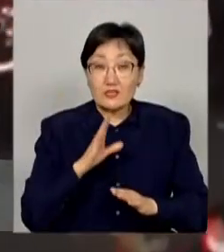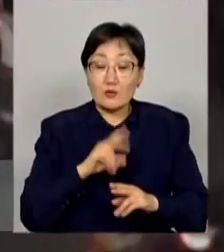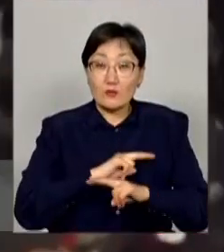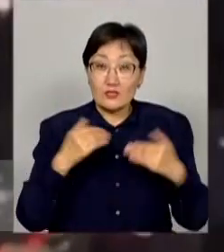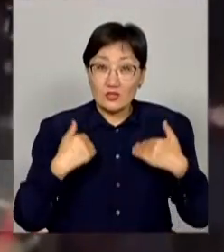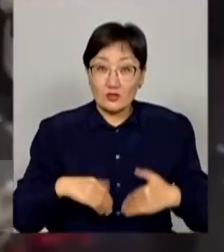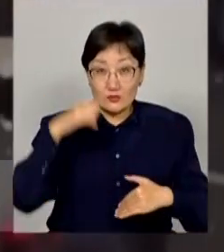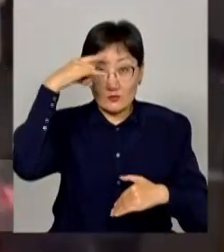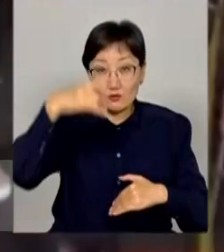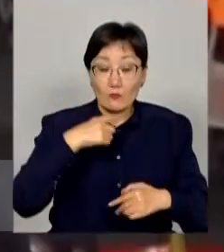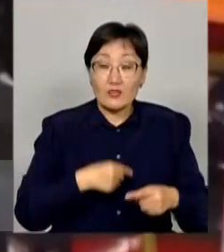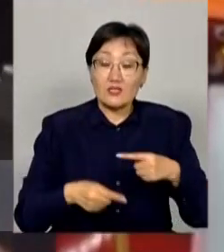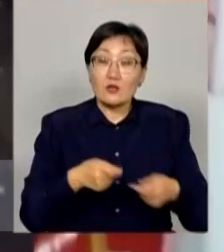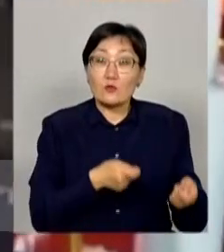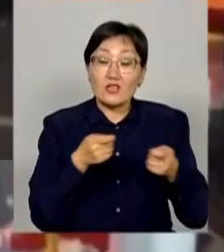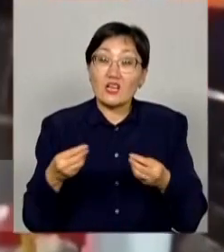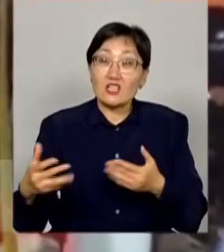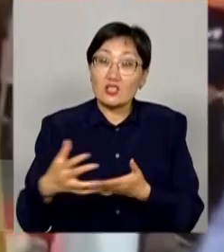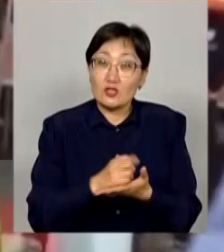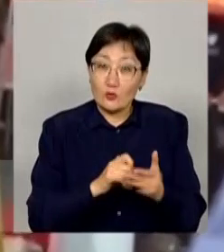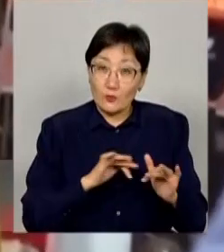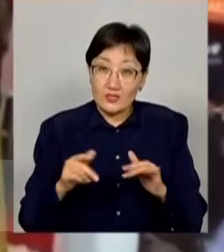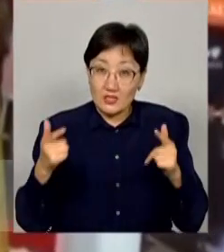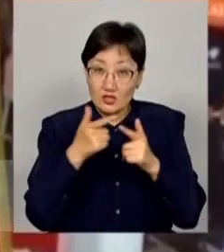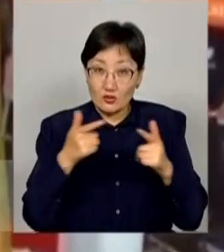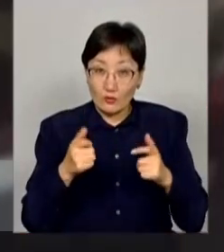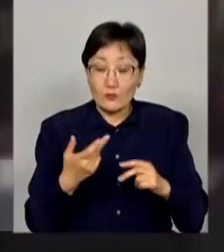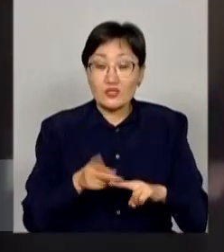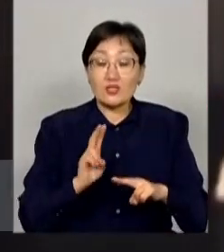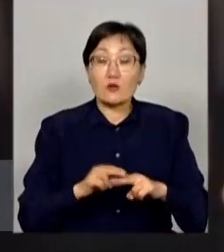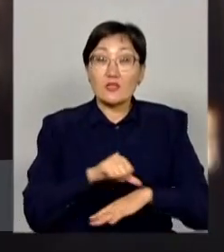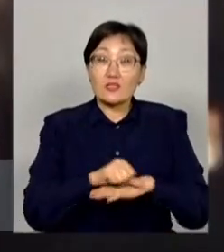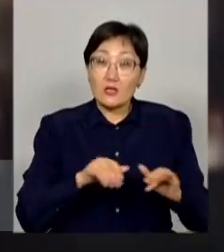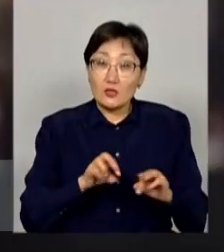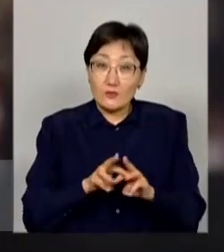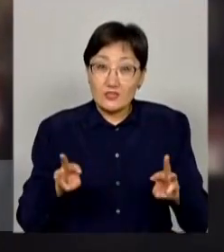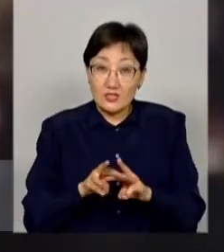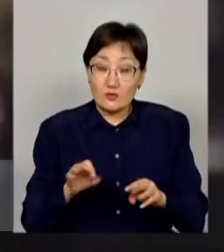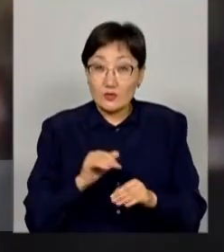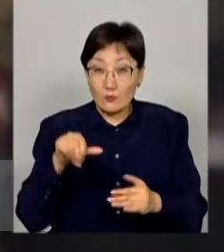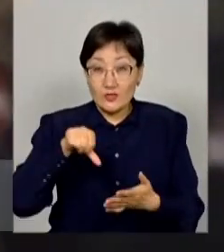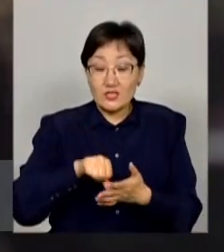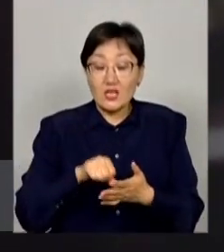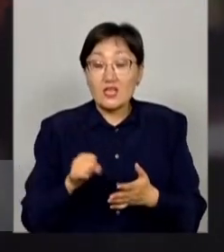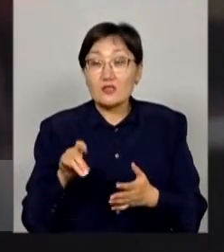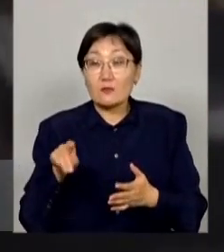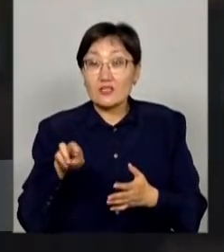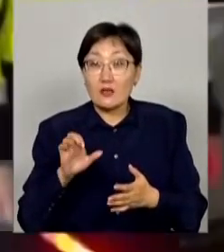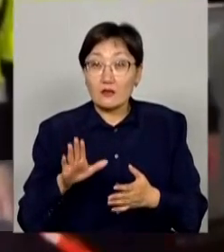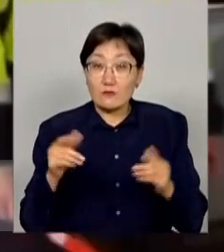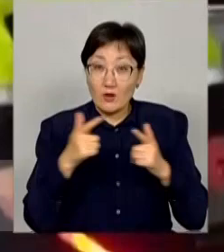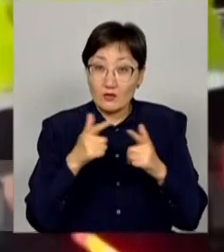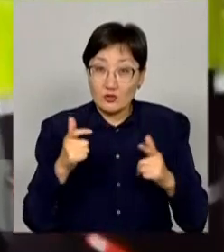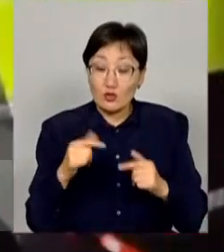денесін елге жеткізу үшін қаражат жинау акциясын жариялаған. Бұл туралы Сыртқы істер министрлігінің ресми өкілі Айбек Смадияров